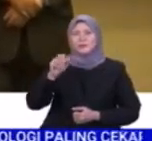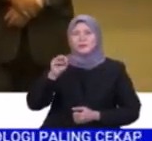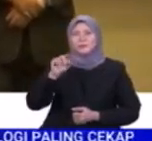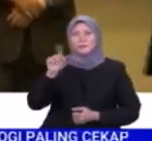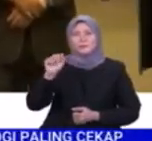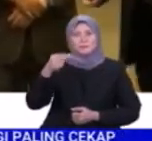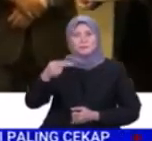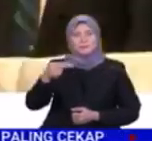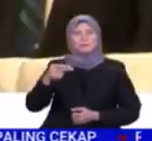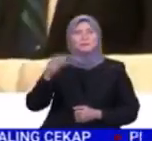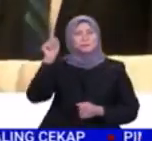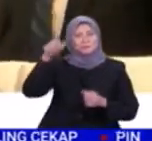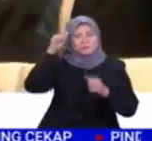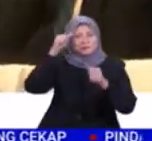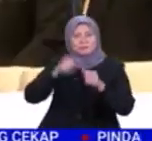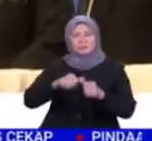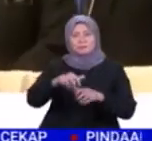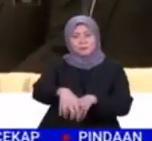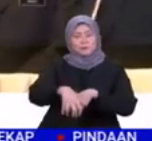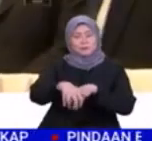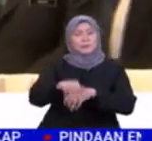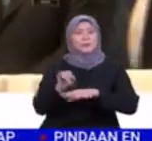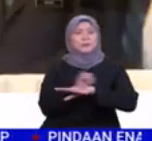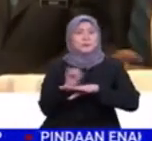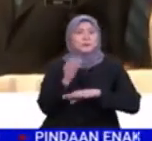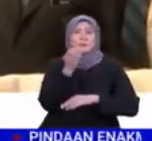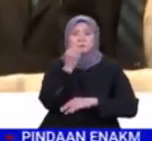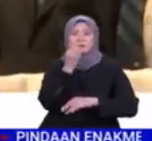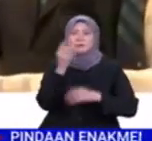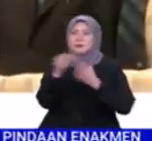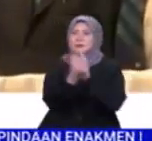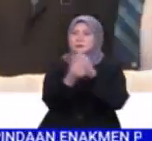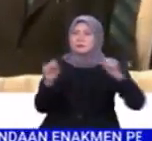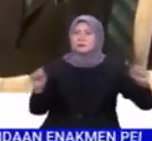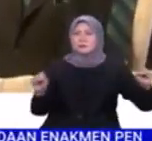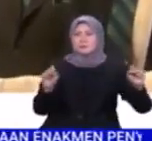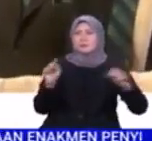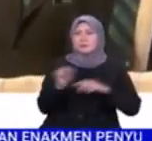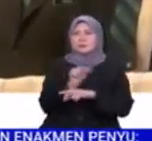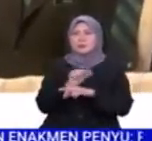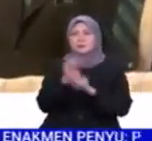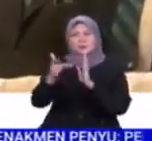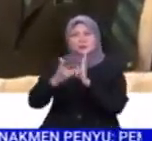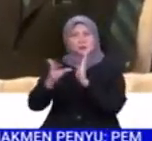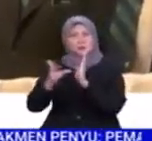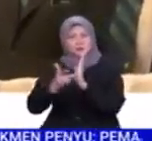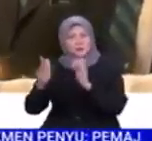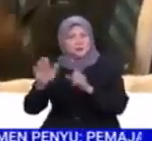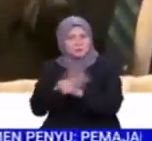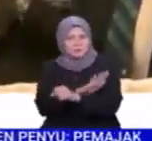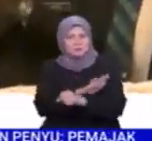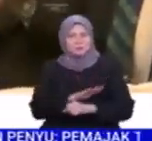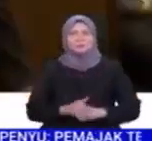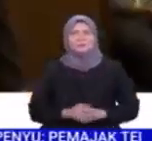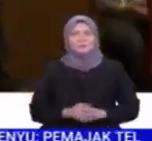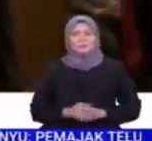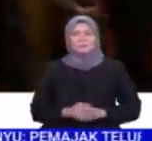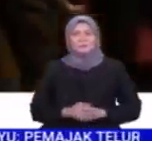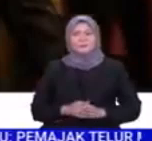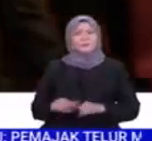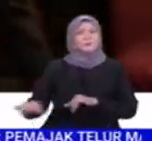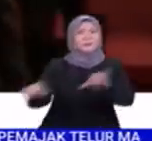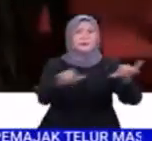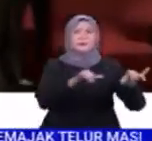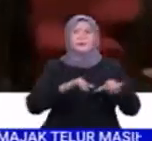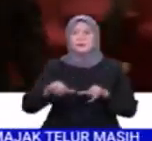mengingatkan semua pemain industri makanan supaya bersiap sedia untuk beralih kepada penggunaan teknologi penuh. Ia selaras